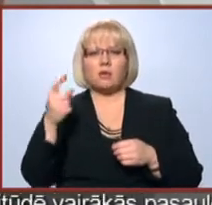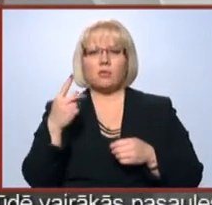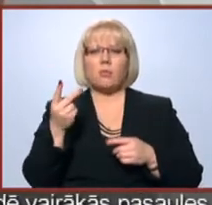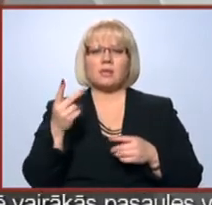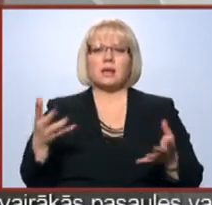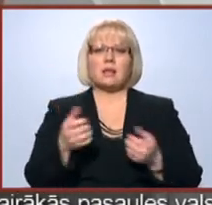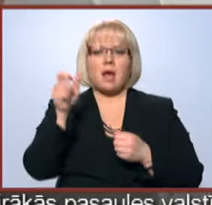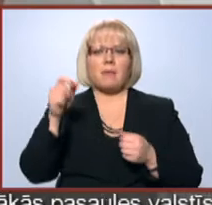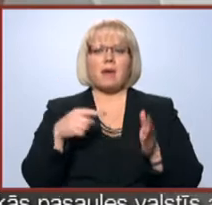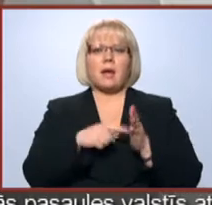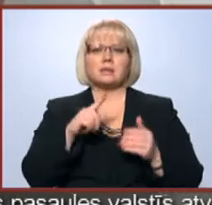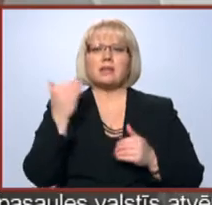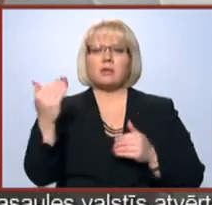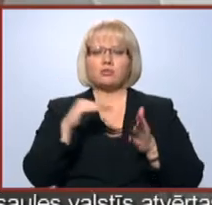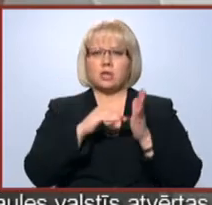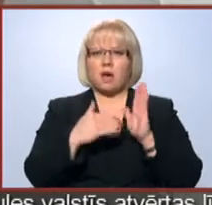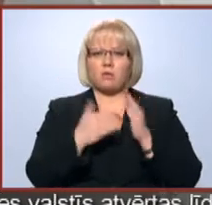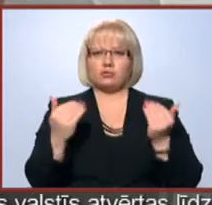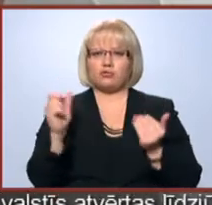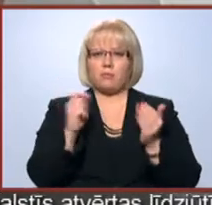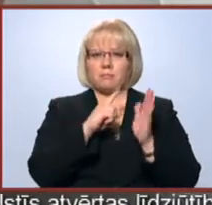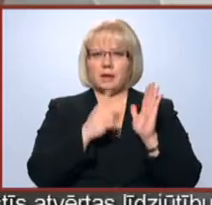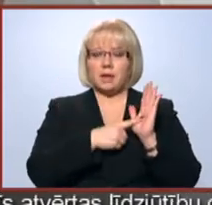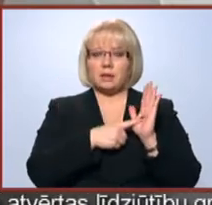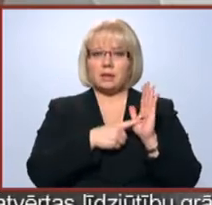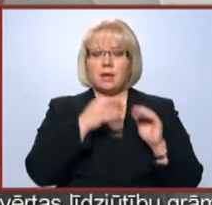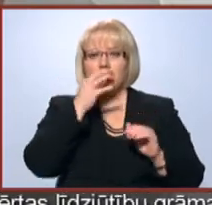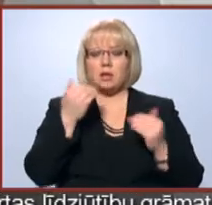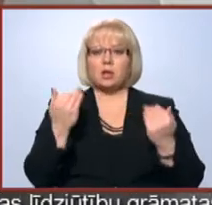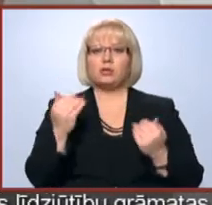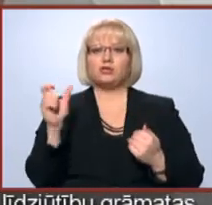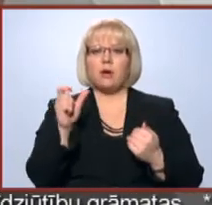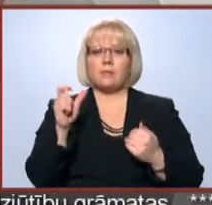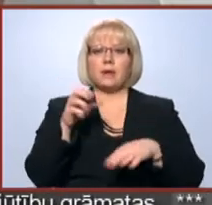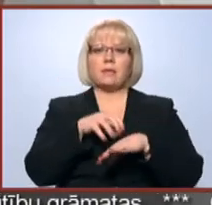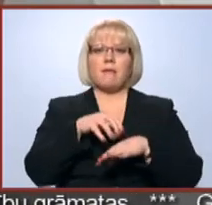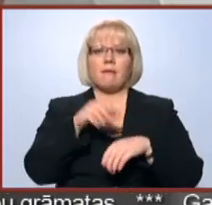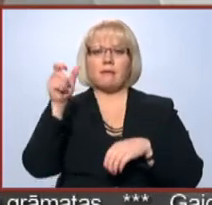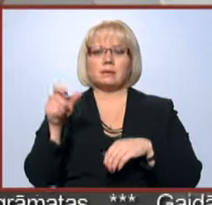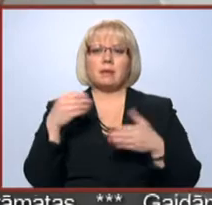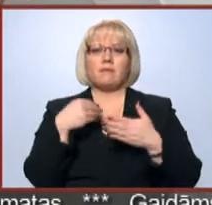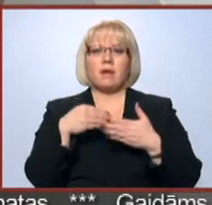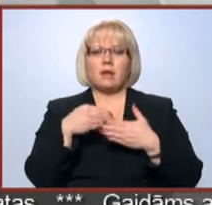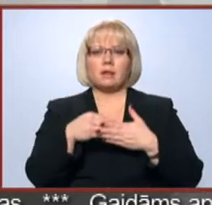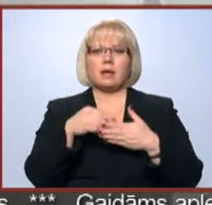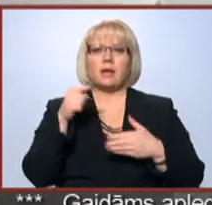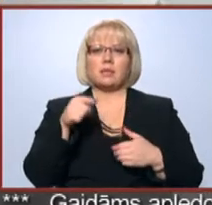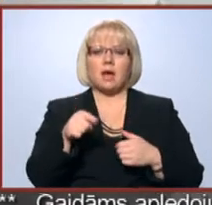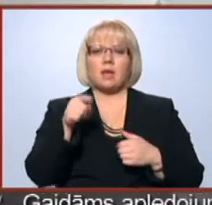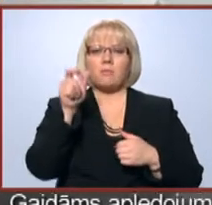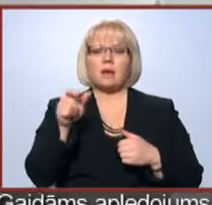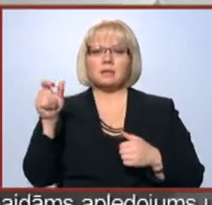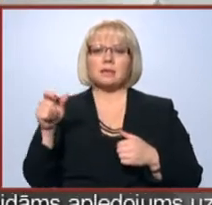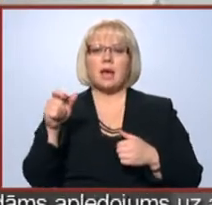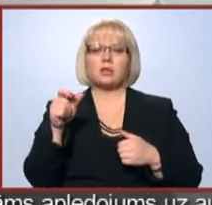jūs varat izstāstīt, kāds ir viņu stāvoklis šobrīd? Šobrīd mediķi vērtē, ka šo abu pacientu stāvoklis